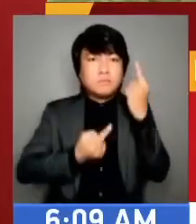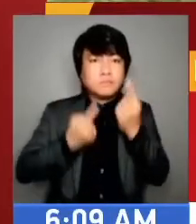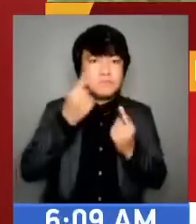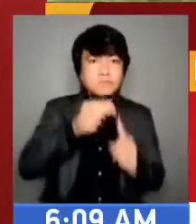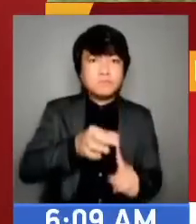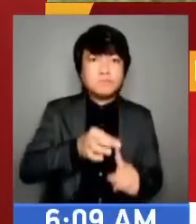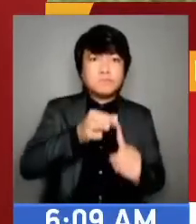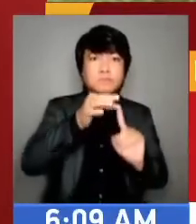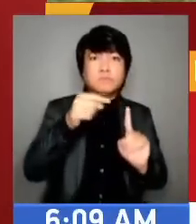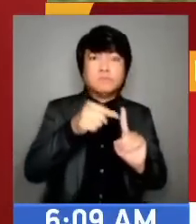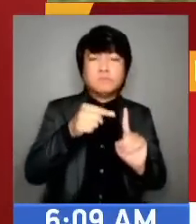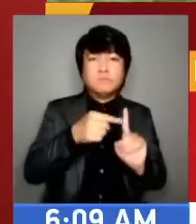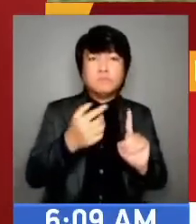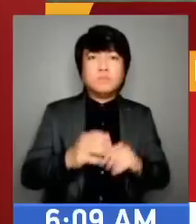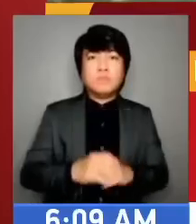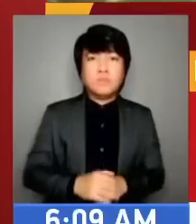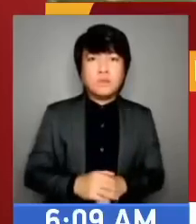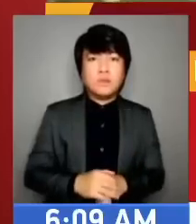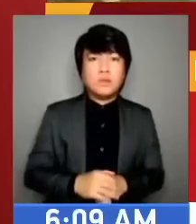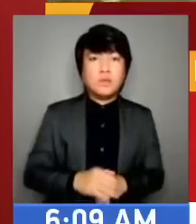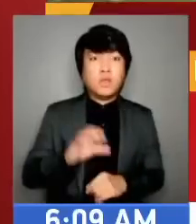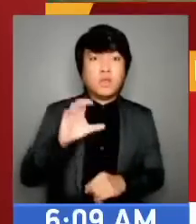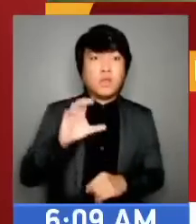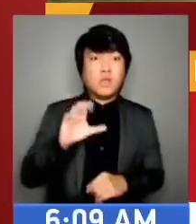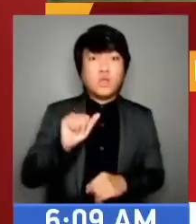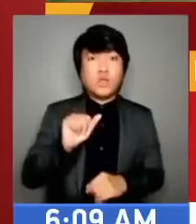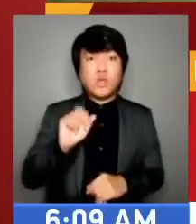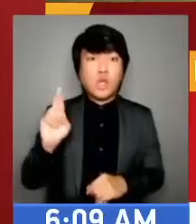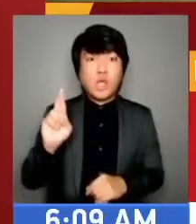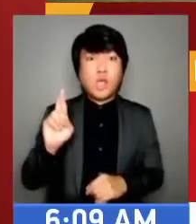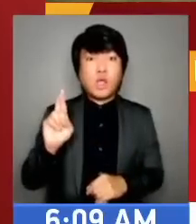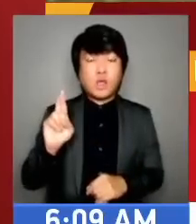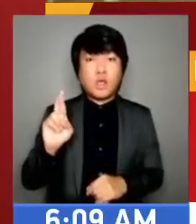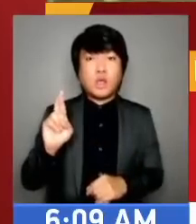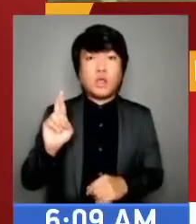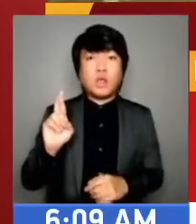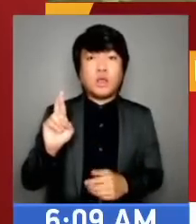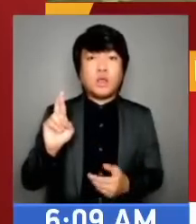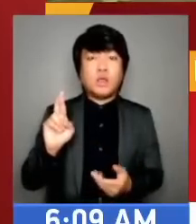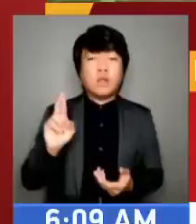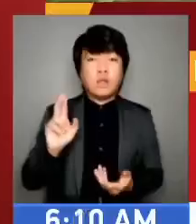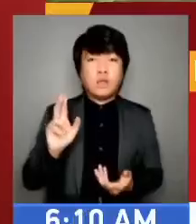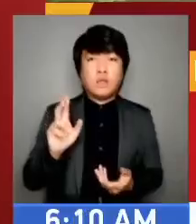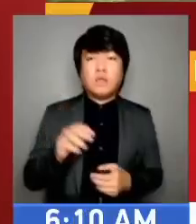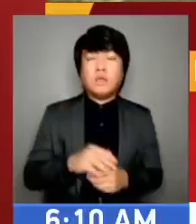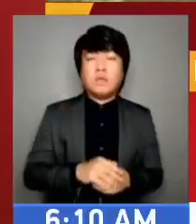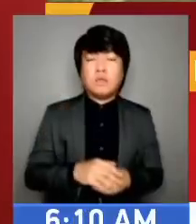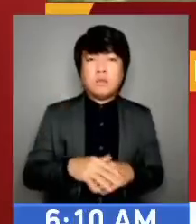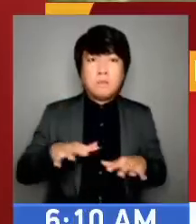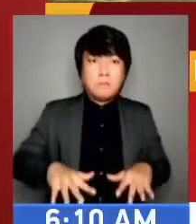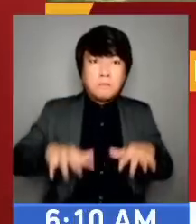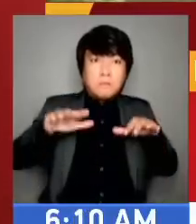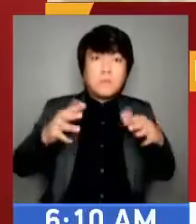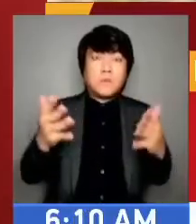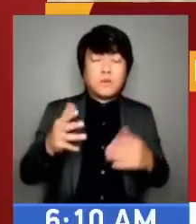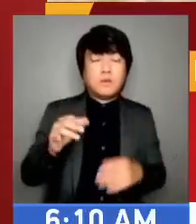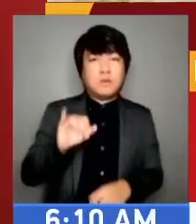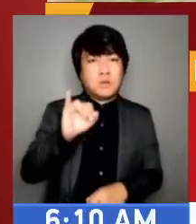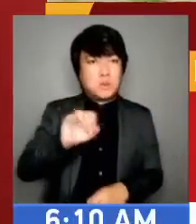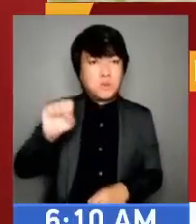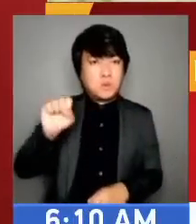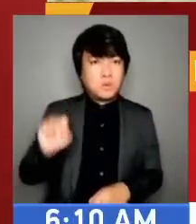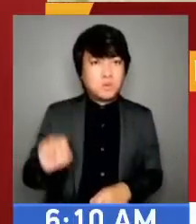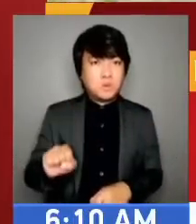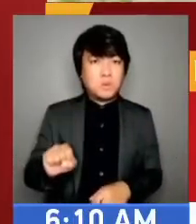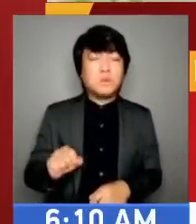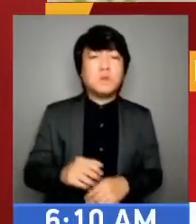yung ibang mga landslide po, yung pagbaha po natin sa Ilocos Sur. So dito po nakafocus